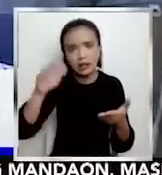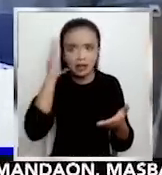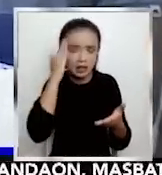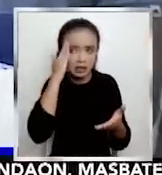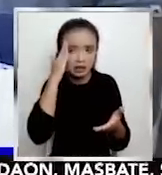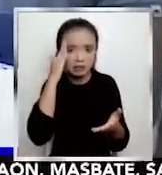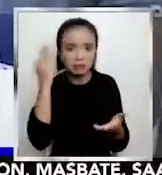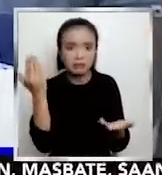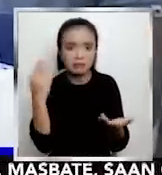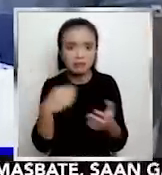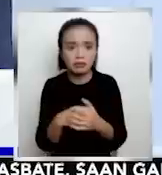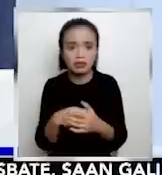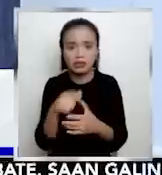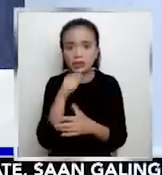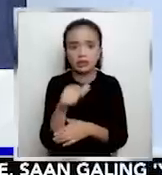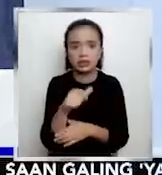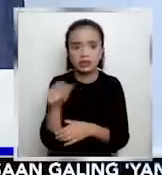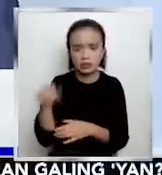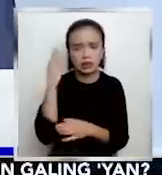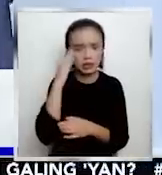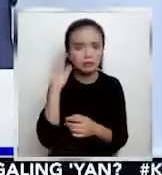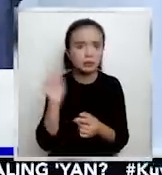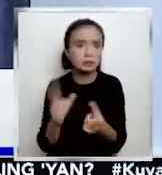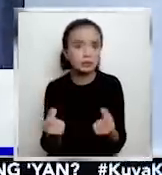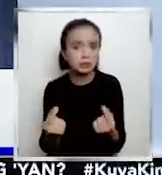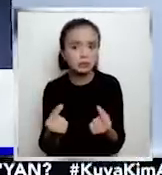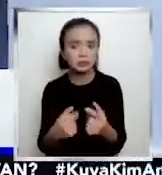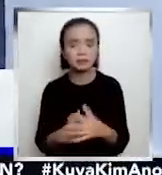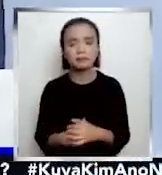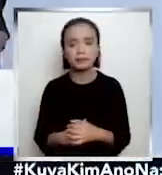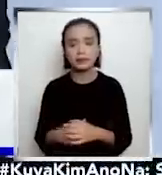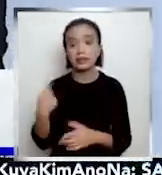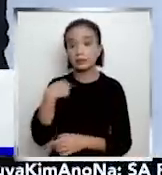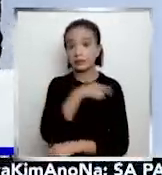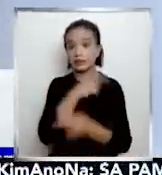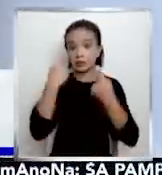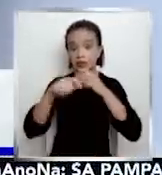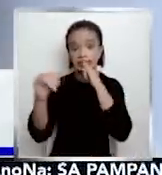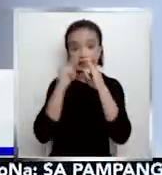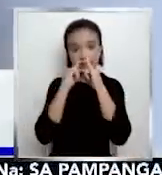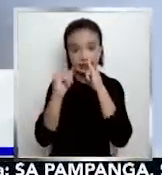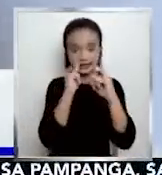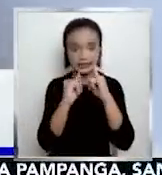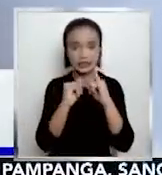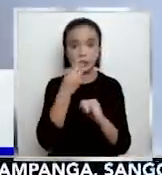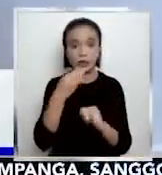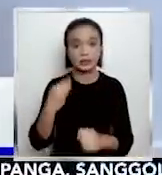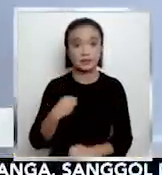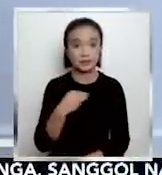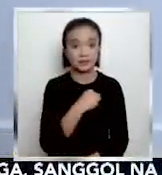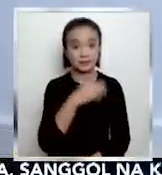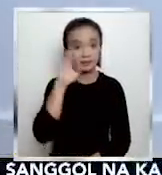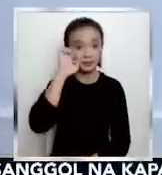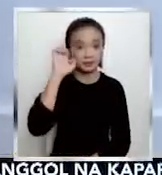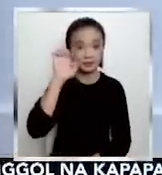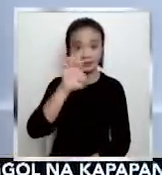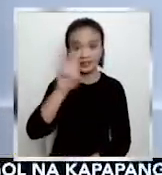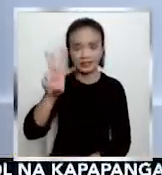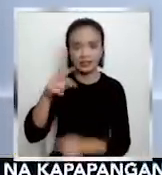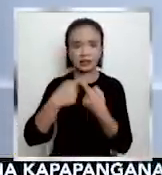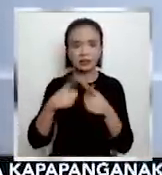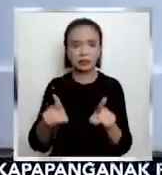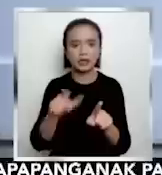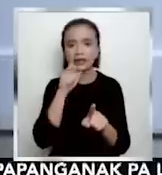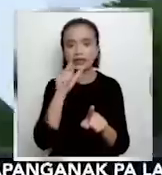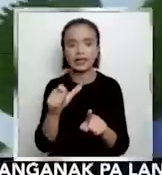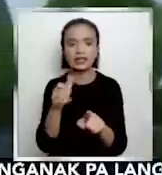We know what we're doing in this country. Sinubukan namin makuhanan ng pahayag ang mga miyembro ng delegasyon, pero hindi nila direktang sinagot ang